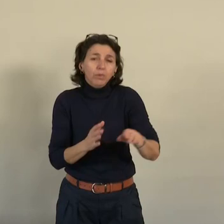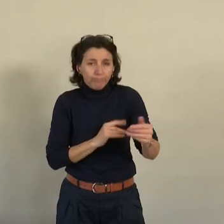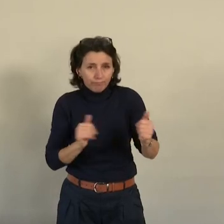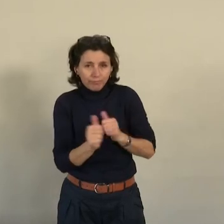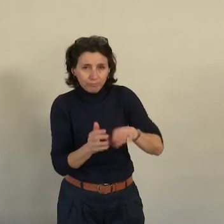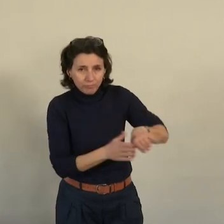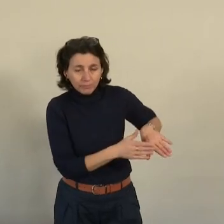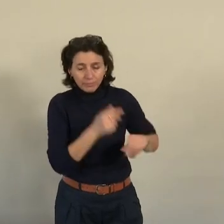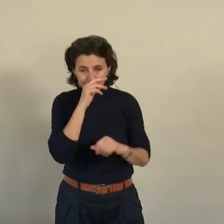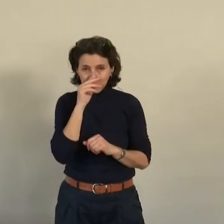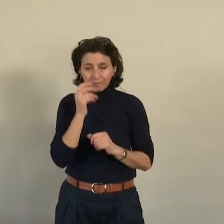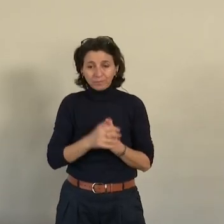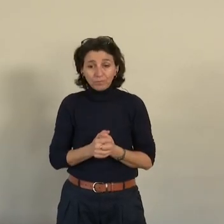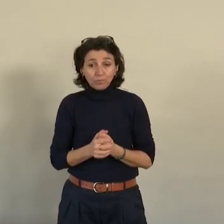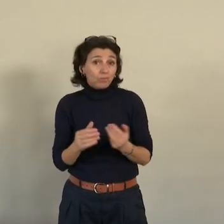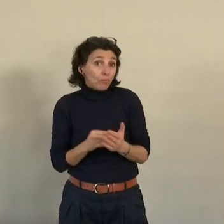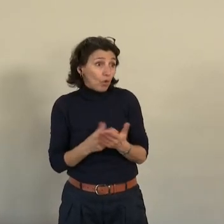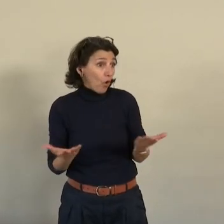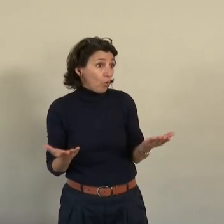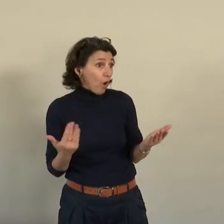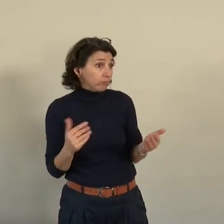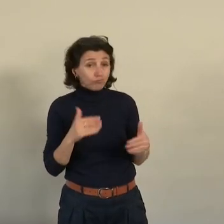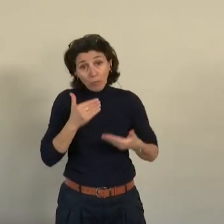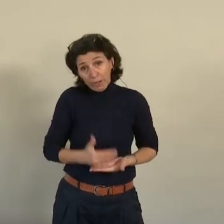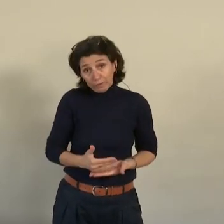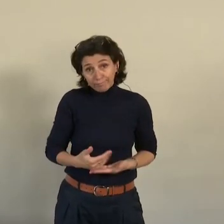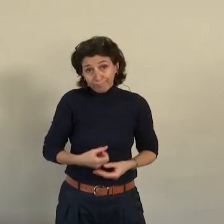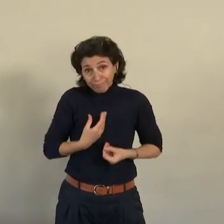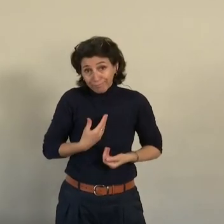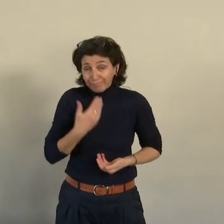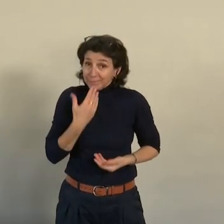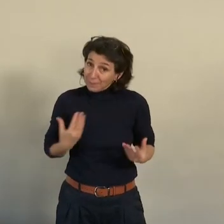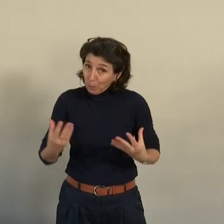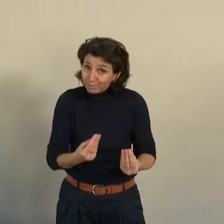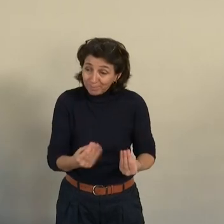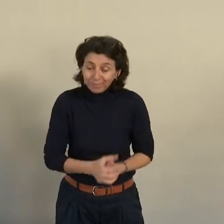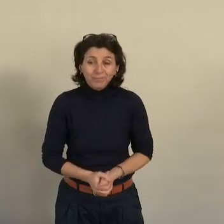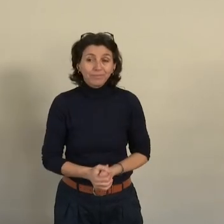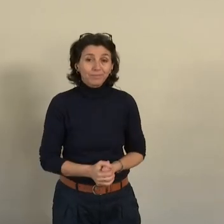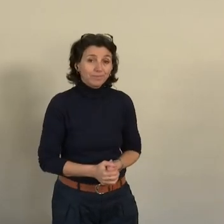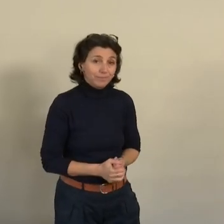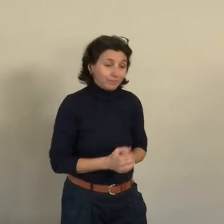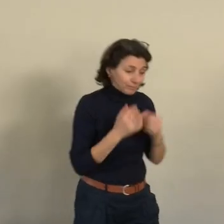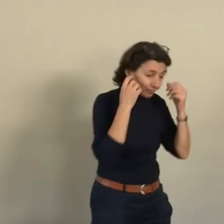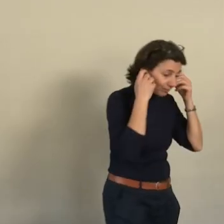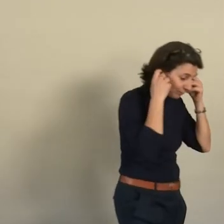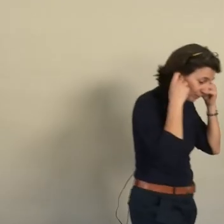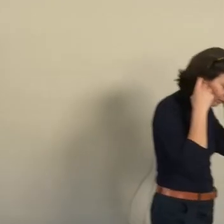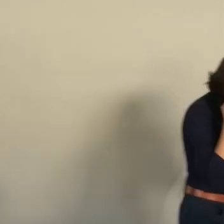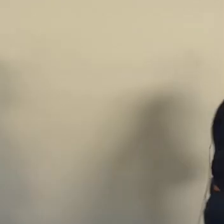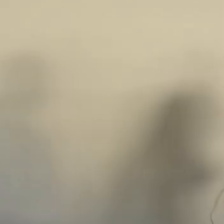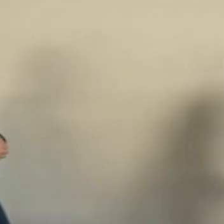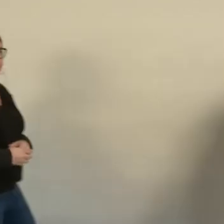euh et je et puis bah je vais m'arrêter là merci beaucoup merci d'autre intervention madame